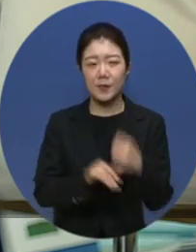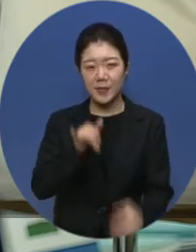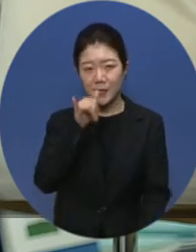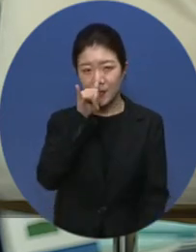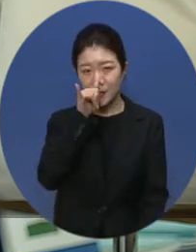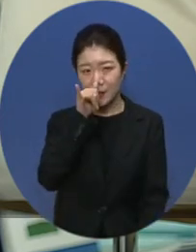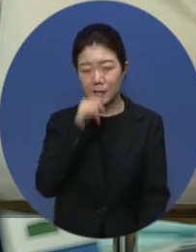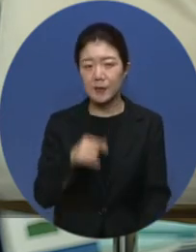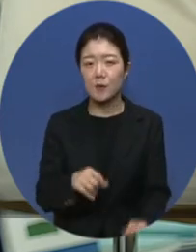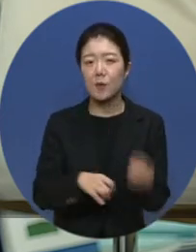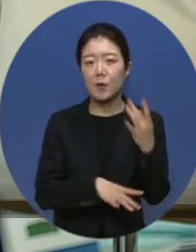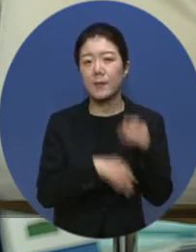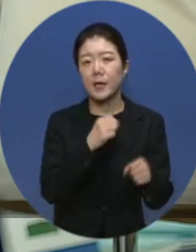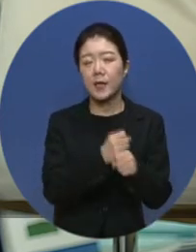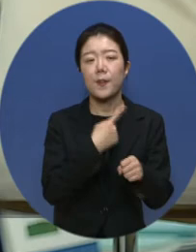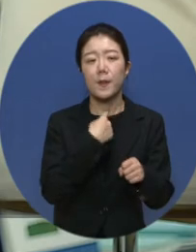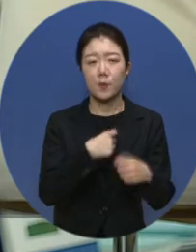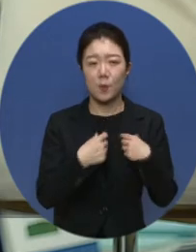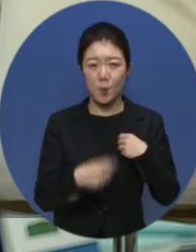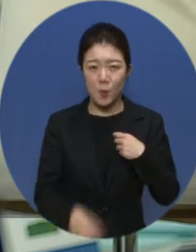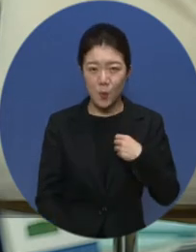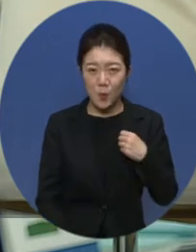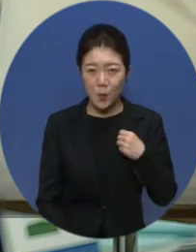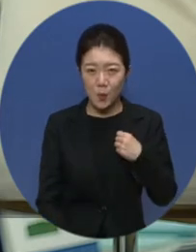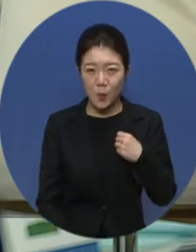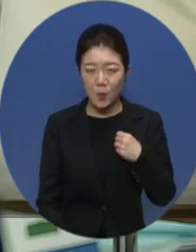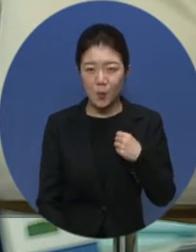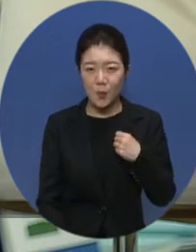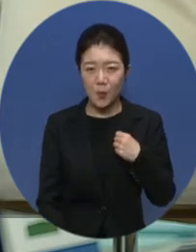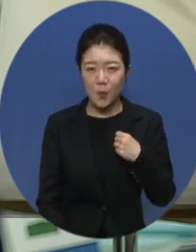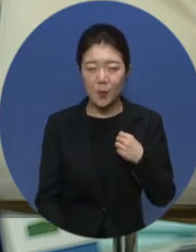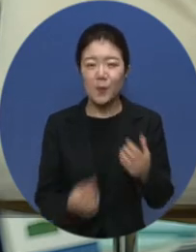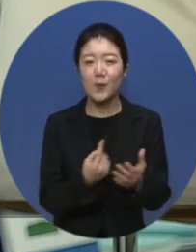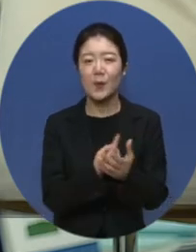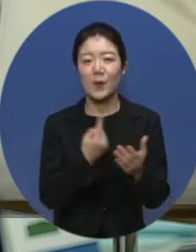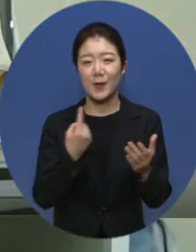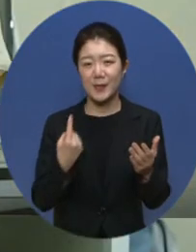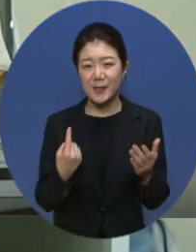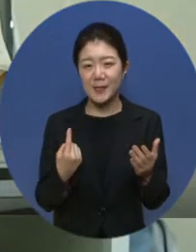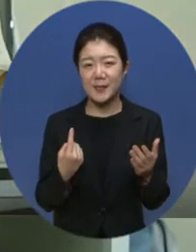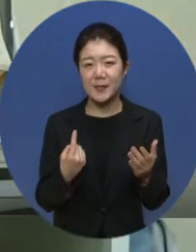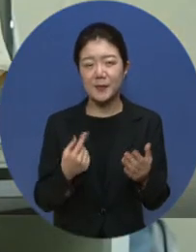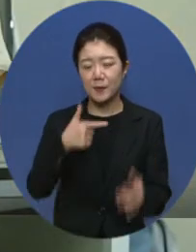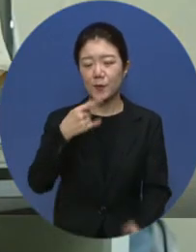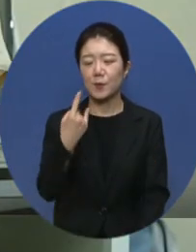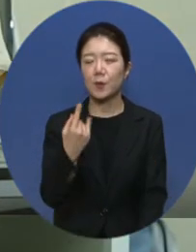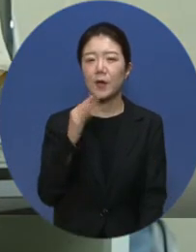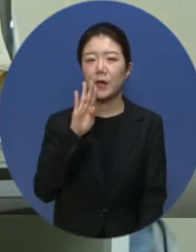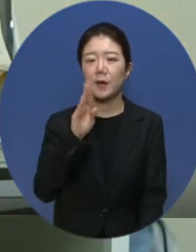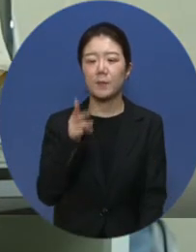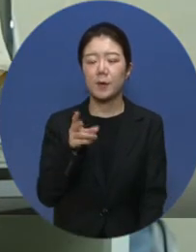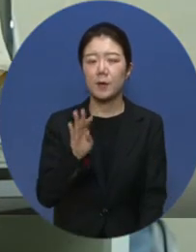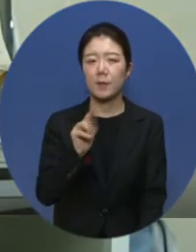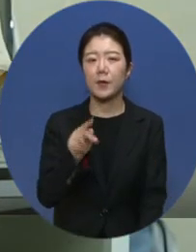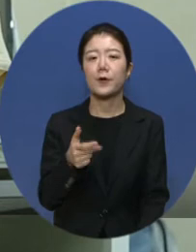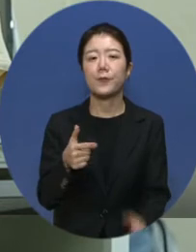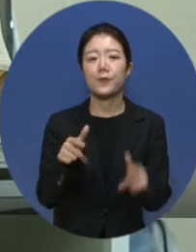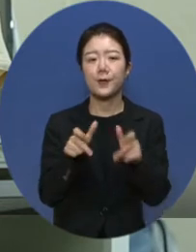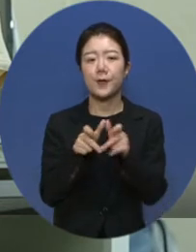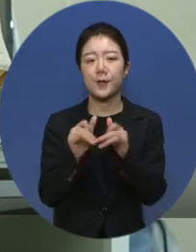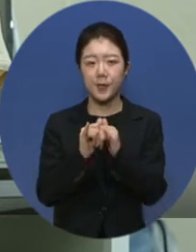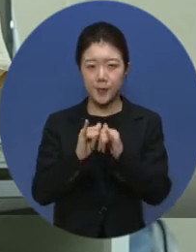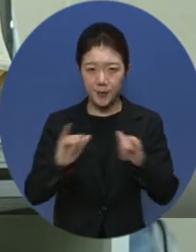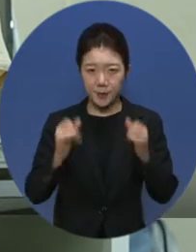그 기성의 제품에서 기성에 있는 그 사이즈에서 벗어나서 뇌병변 장애인들이 갖고 있는